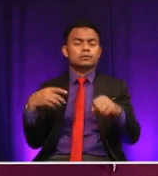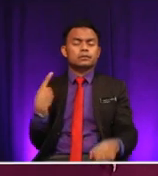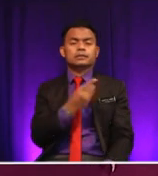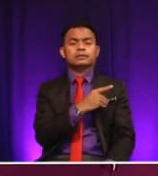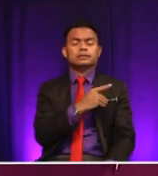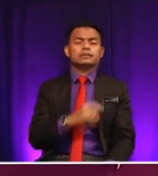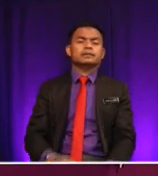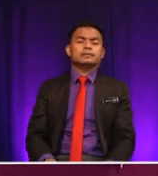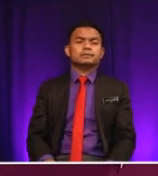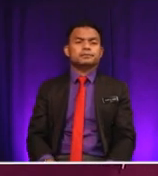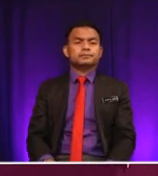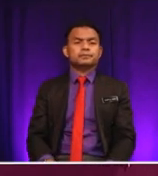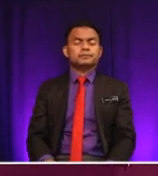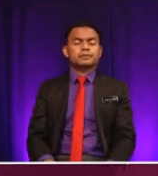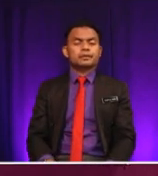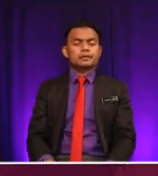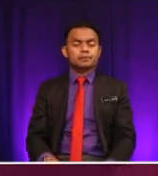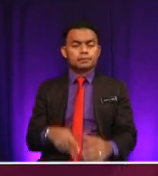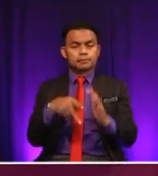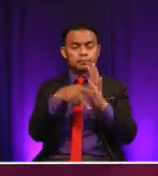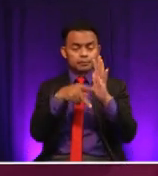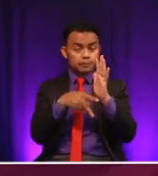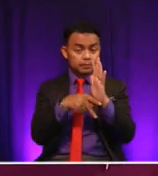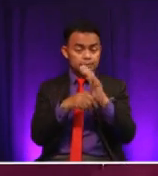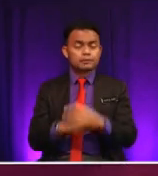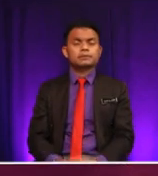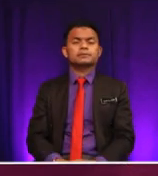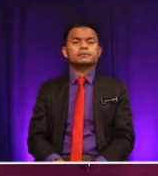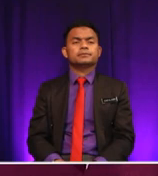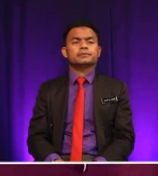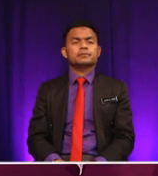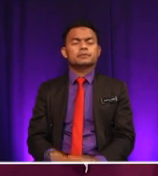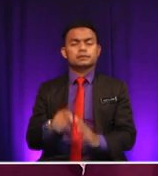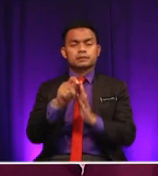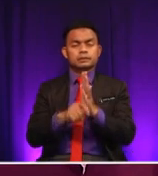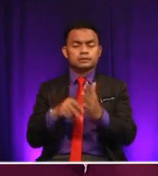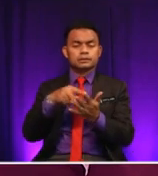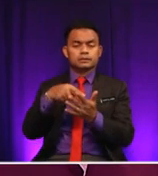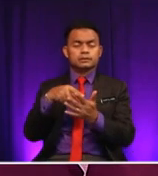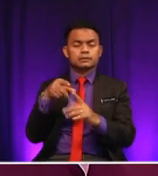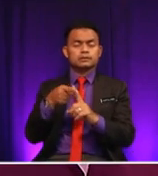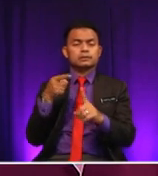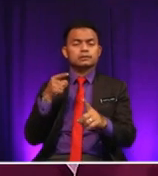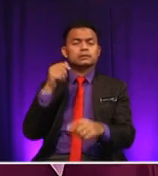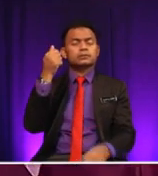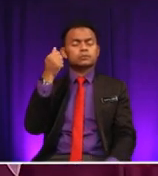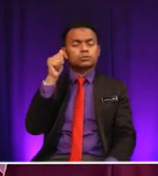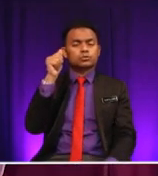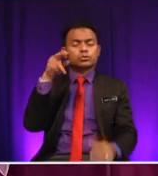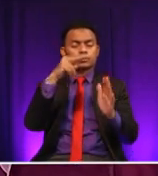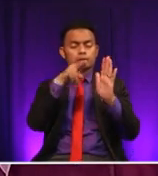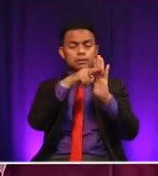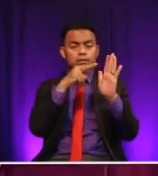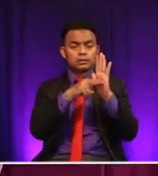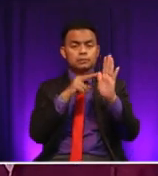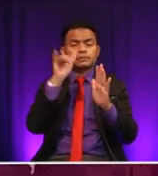gurindam beberapa petua hidup oke yang terdiri pada 10 rangkap tadi yang Kita bincang maksudnya Oke